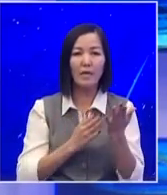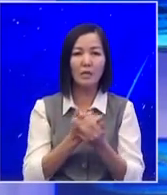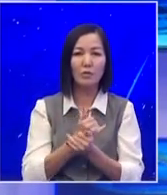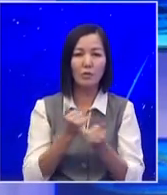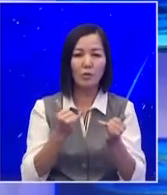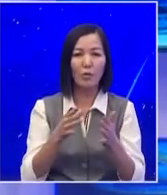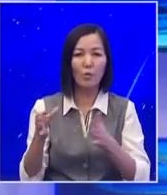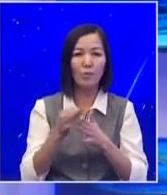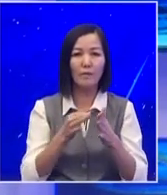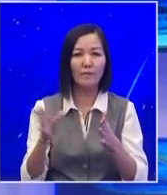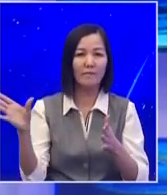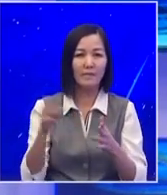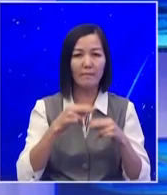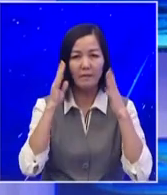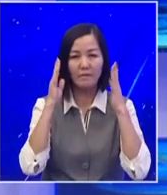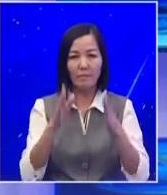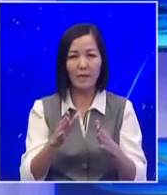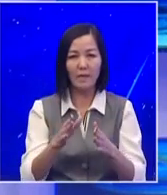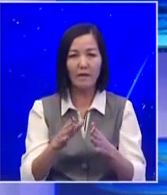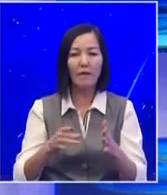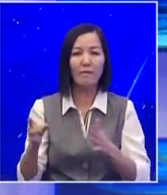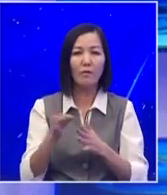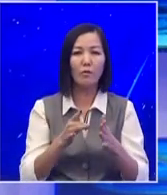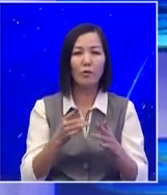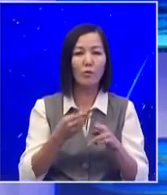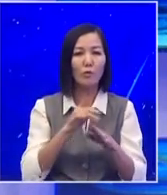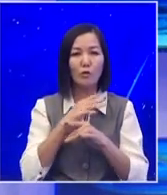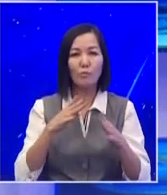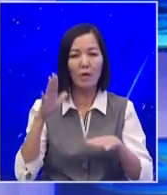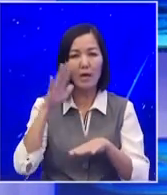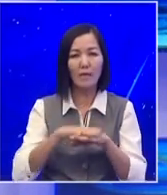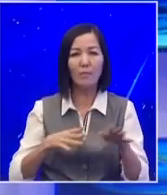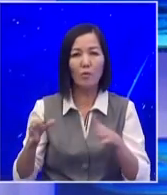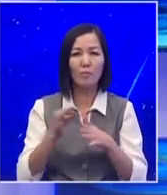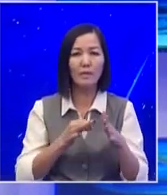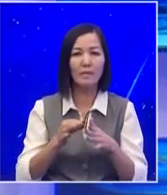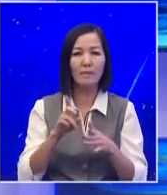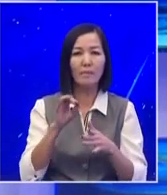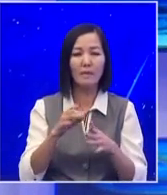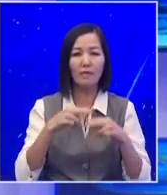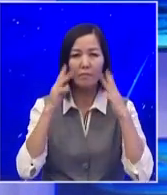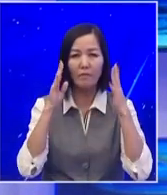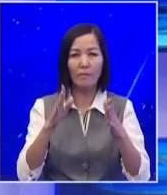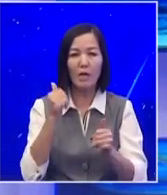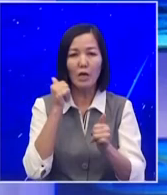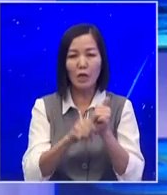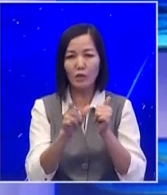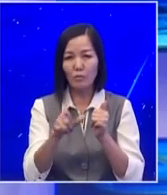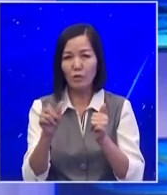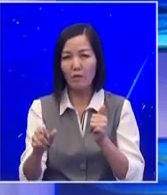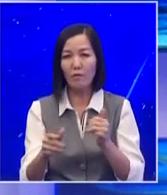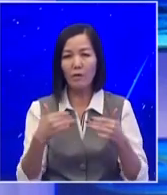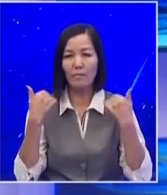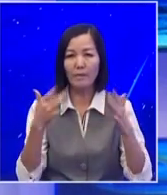деятель области не остался без внимания. А их в регионе немало. Аким области Амандык Баталов уделил внимание